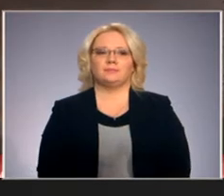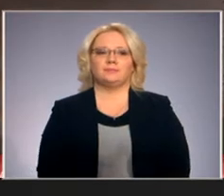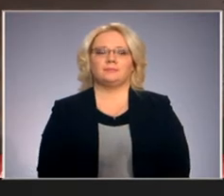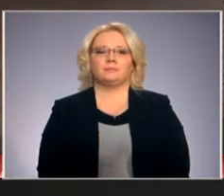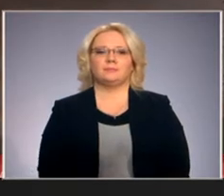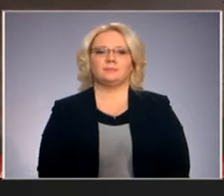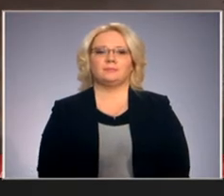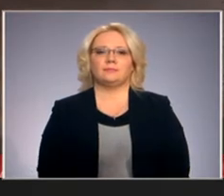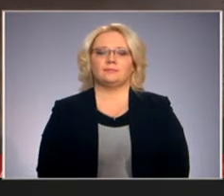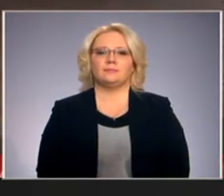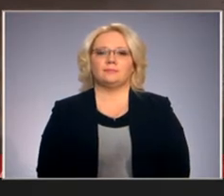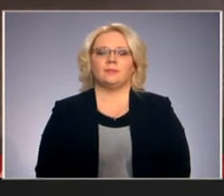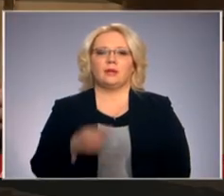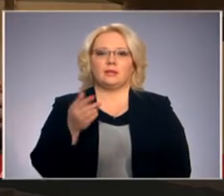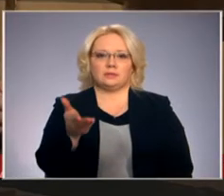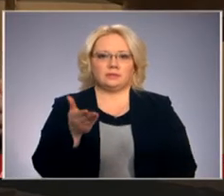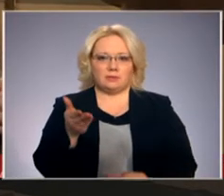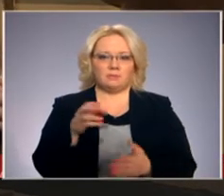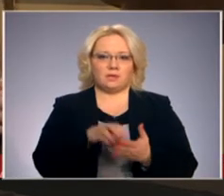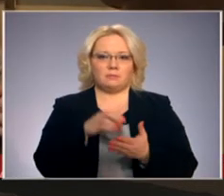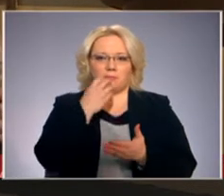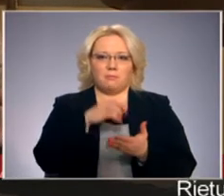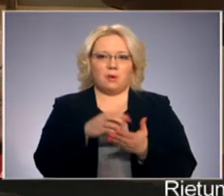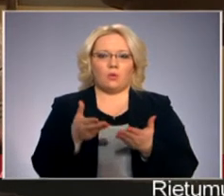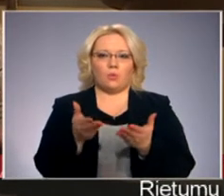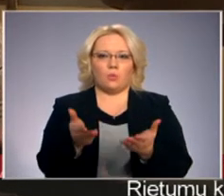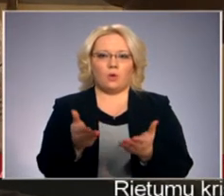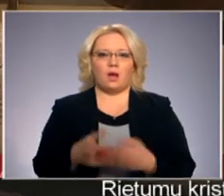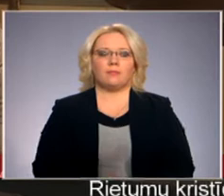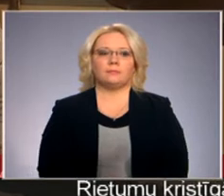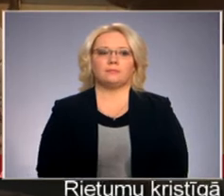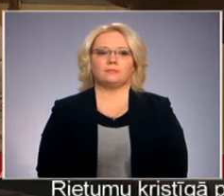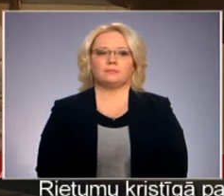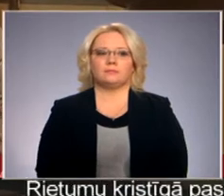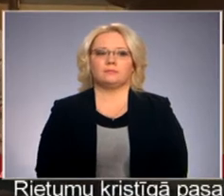Ebūmēm. Tur viņi cepsies? Mhm. Karsta būs?